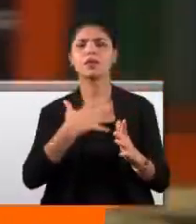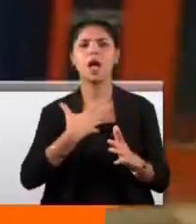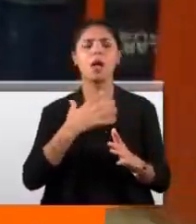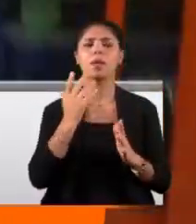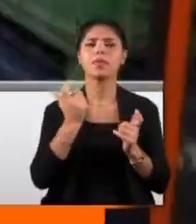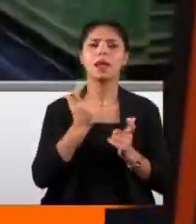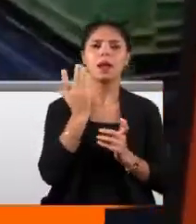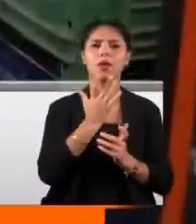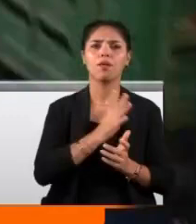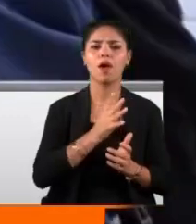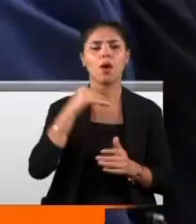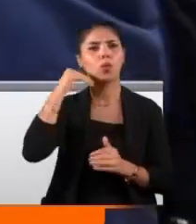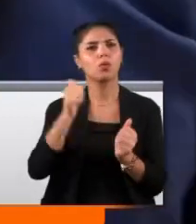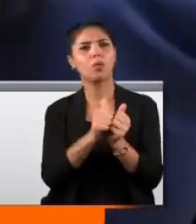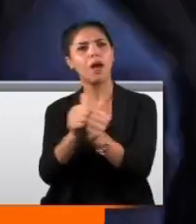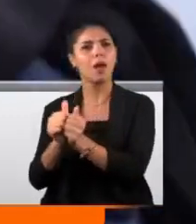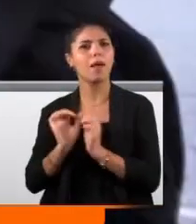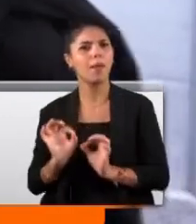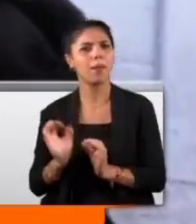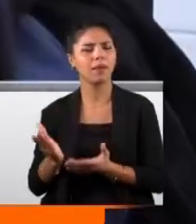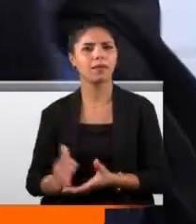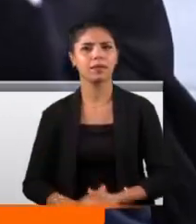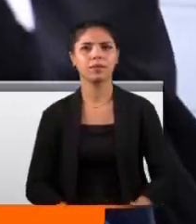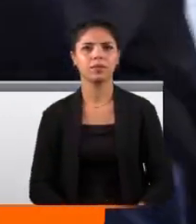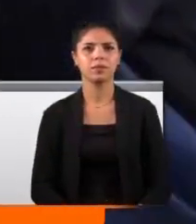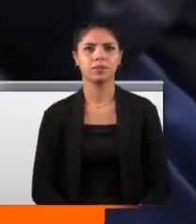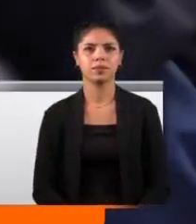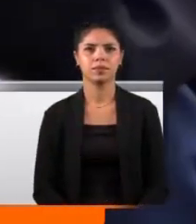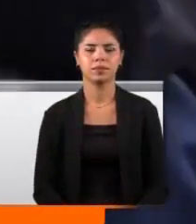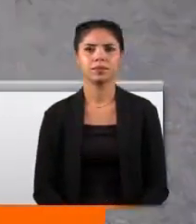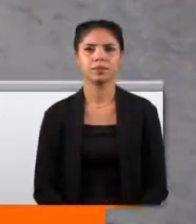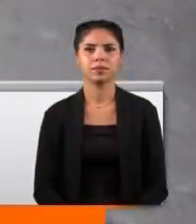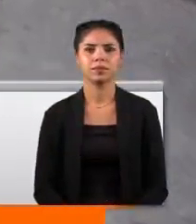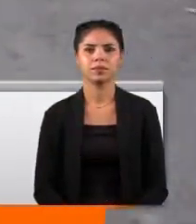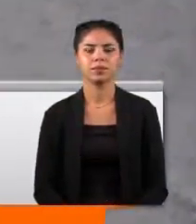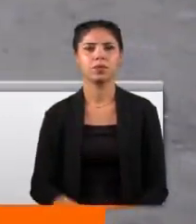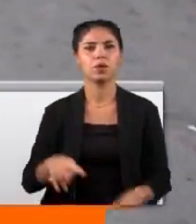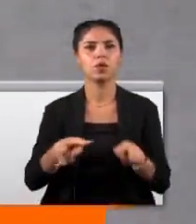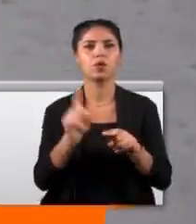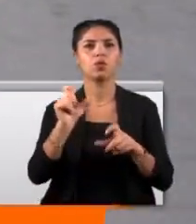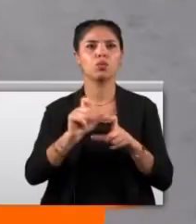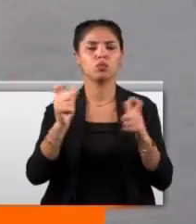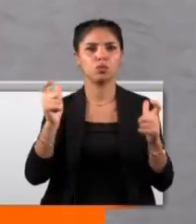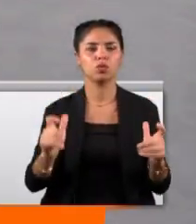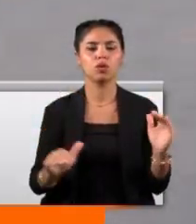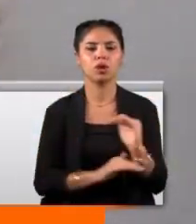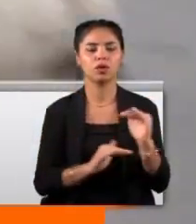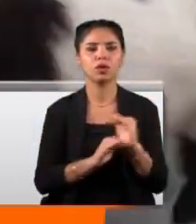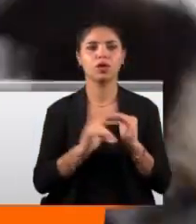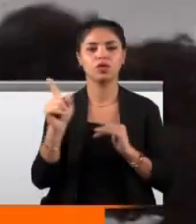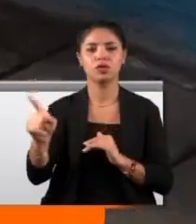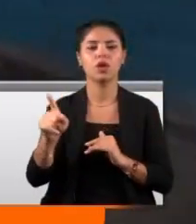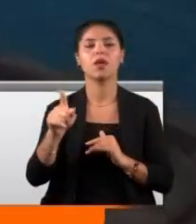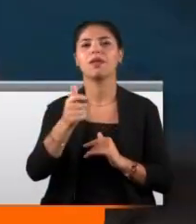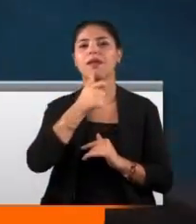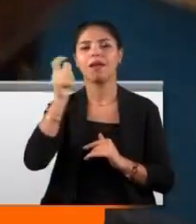marketı hemen peşinde Millet de kıskanıyor Bir tane de ufak keçim daha var muşa yaşayan Maşallah Arslan'la fulye adını verdiği